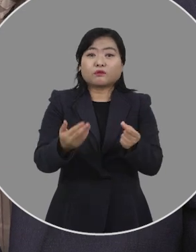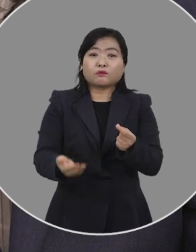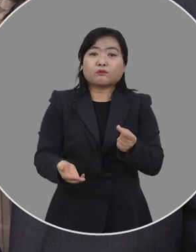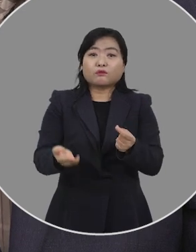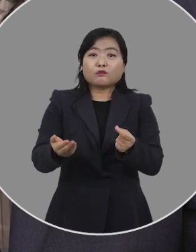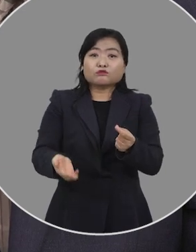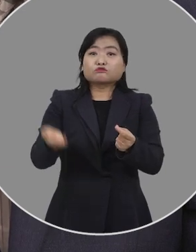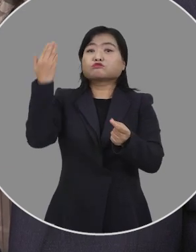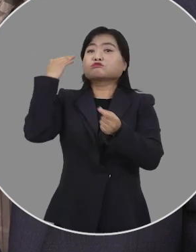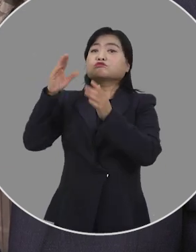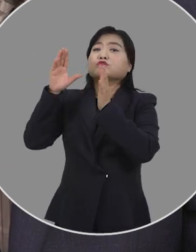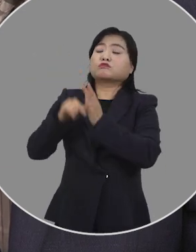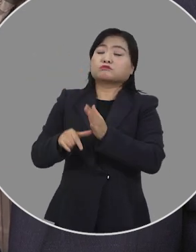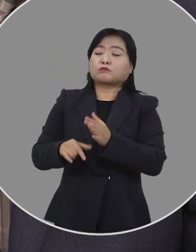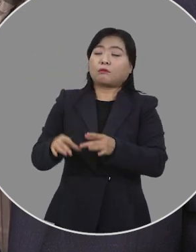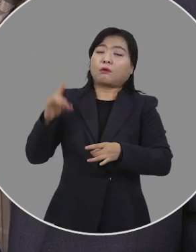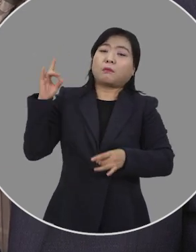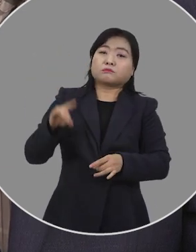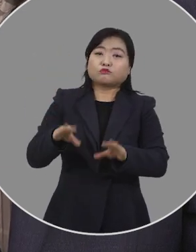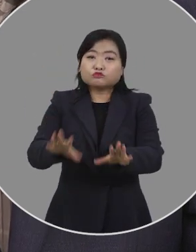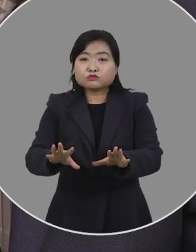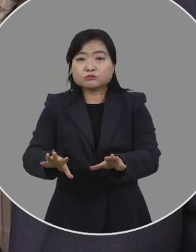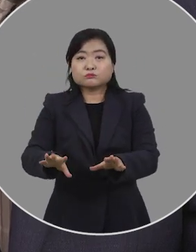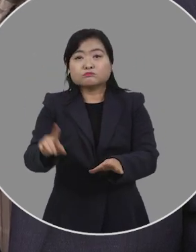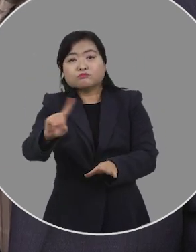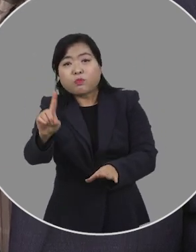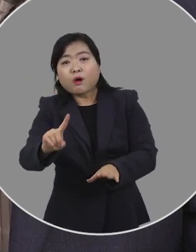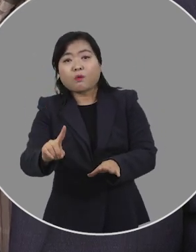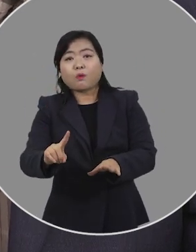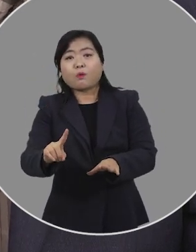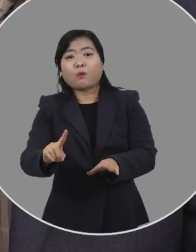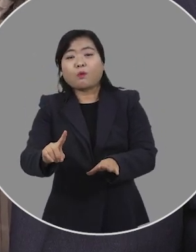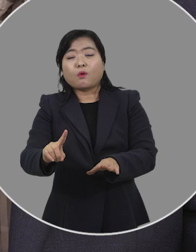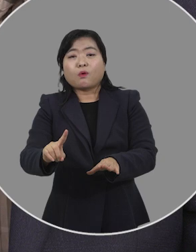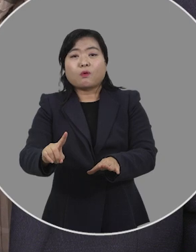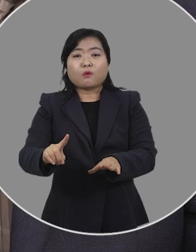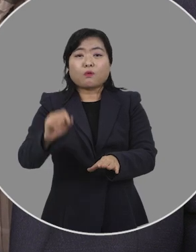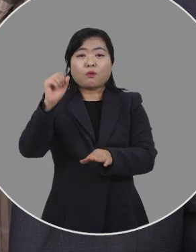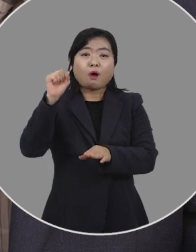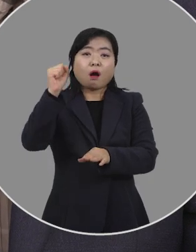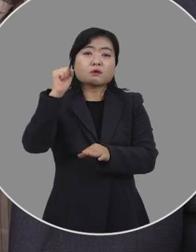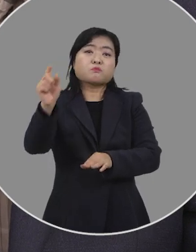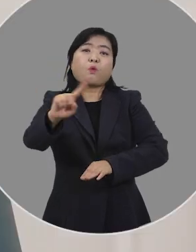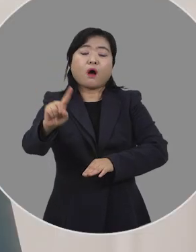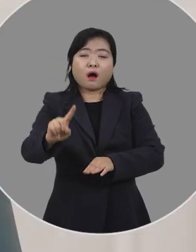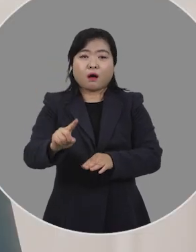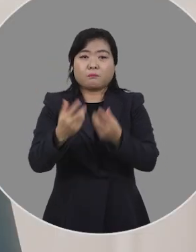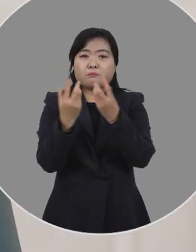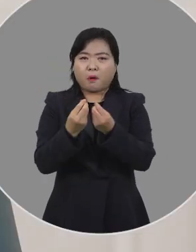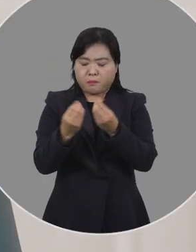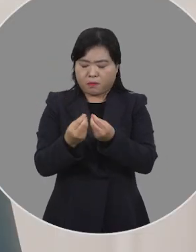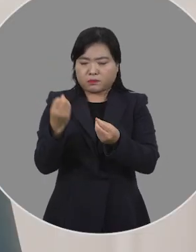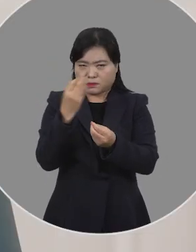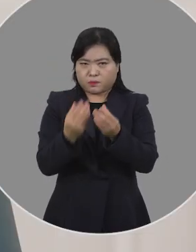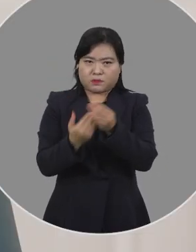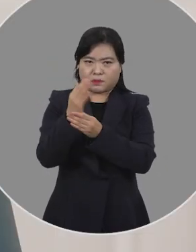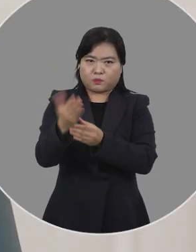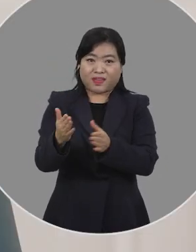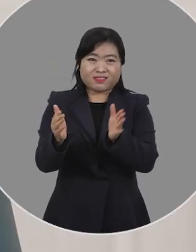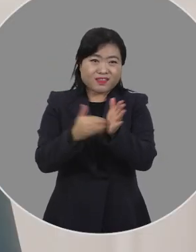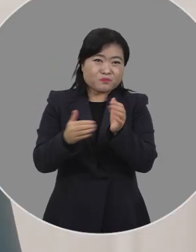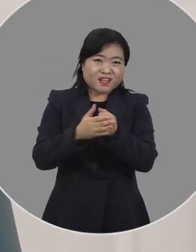그때는 뭐 했고 왜 뒤에 와서 갑자기 그러지? 라고 하는 변명거리가 새로 생겨난 게 그러니까